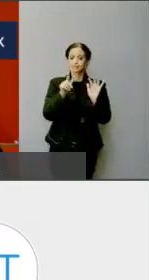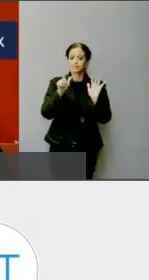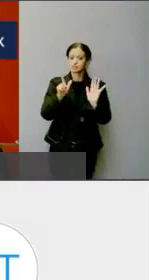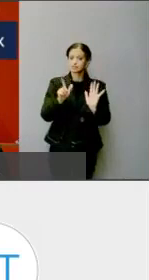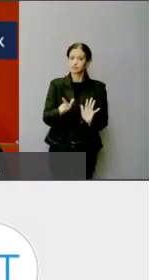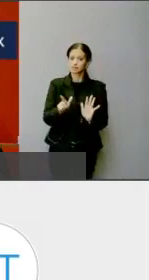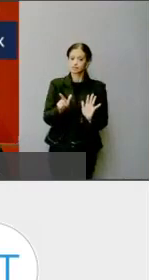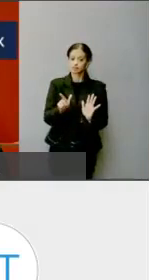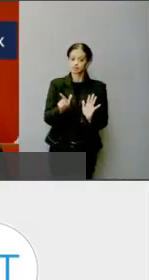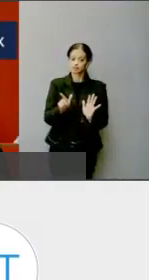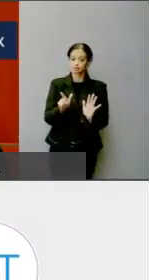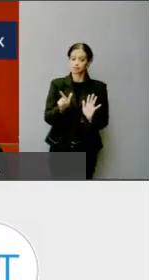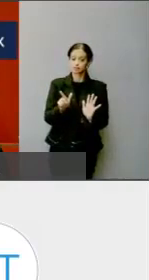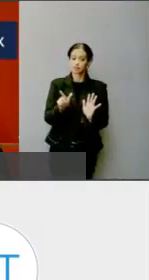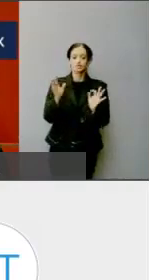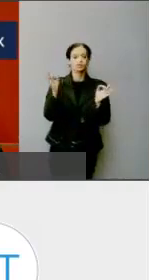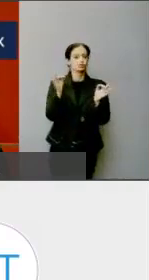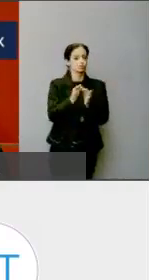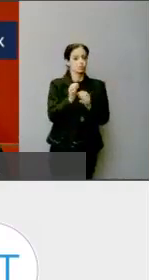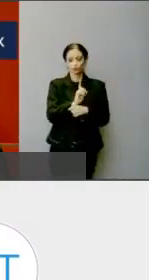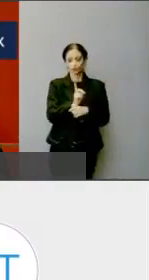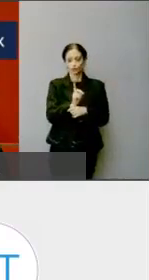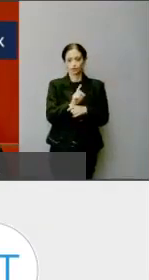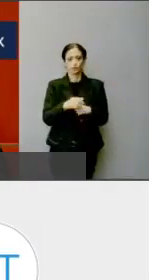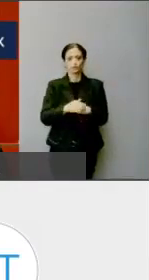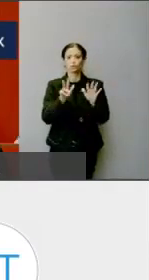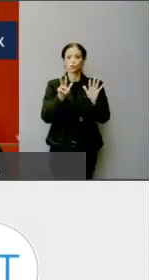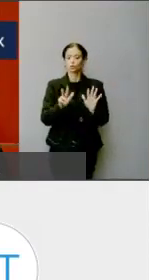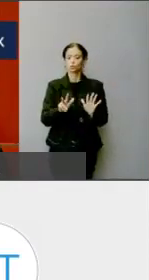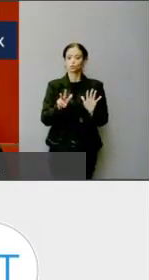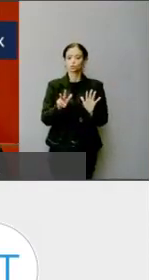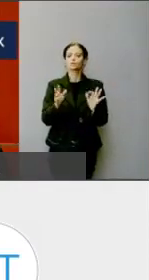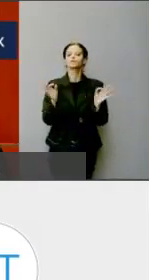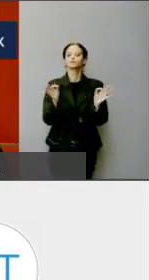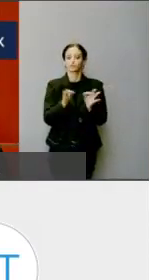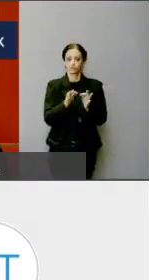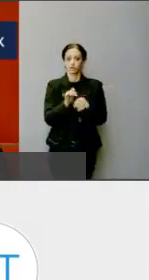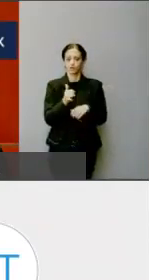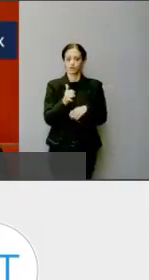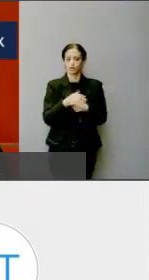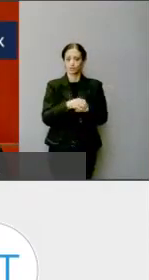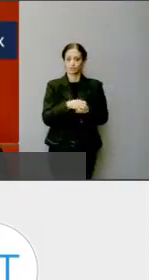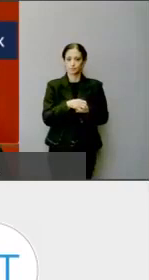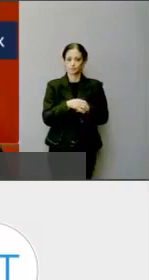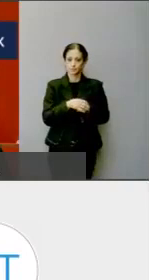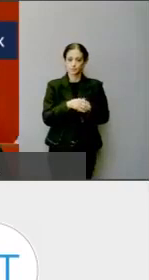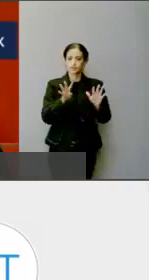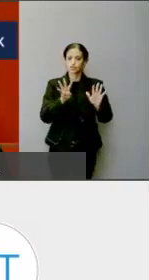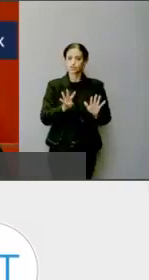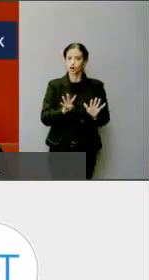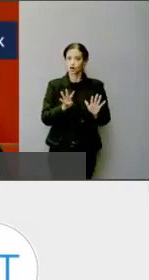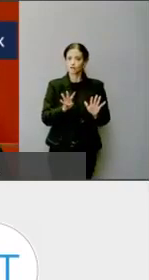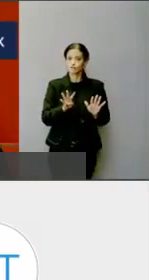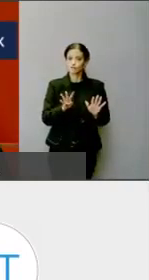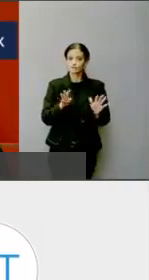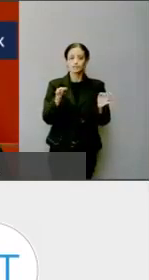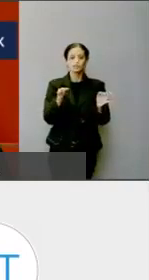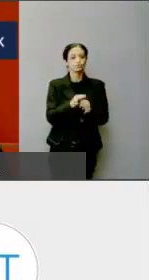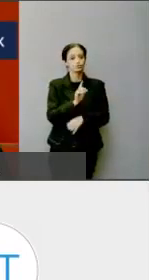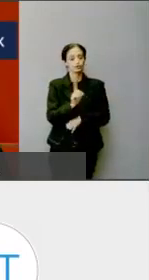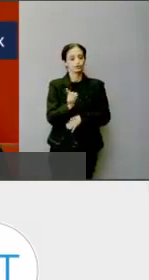77 non favorevole 8 favorevole nome non